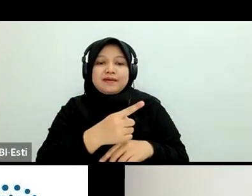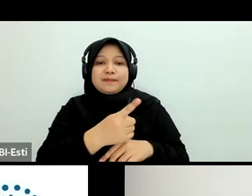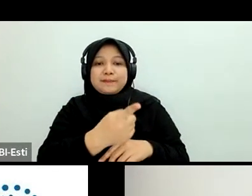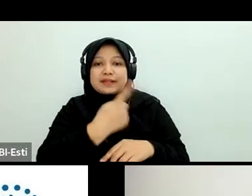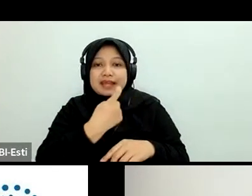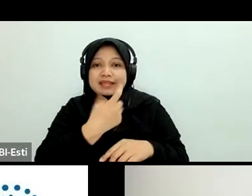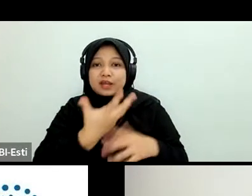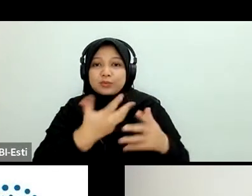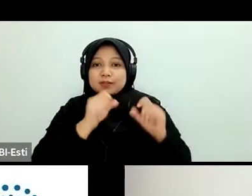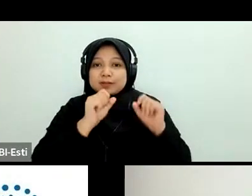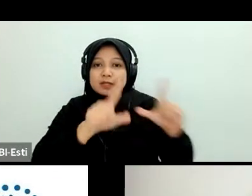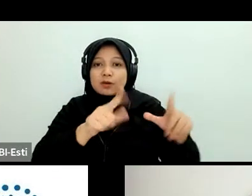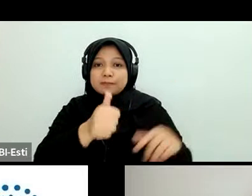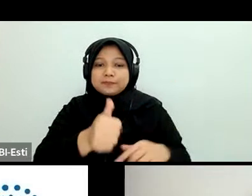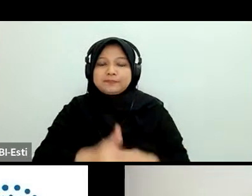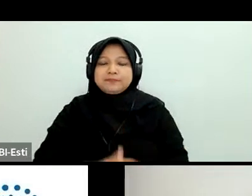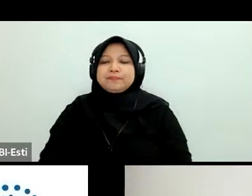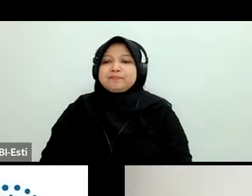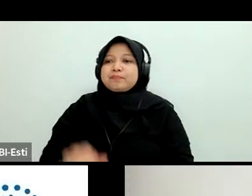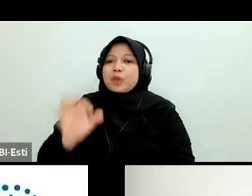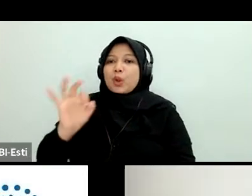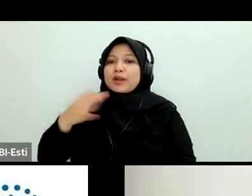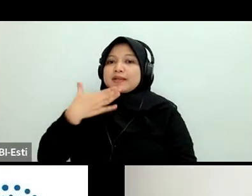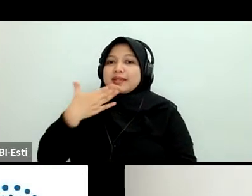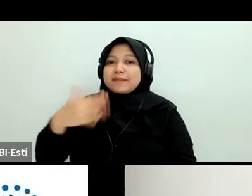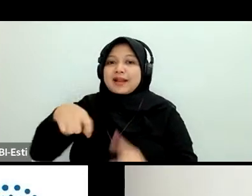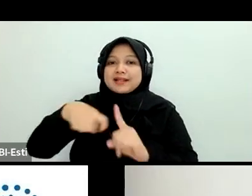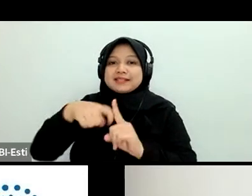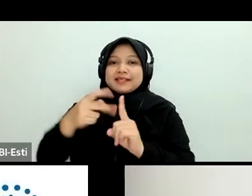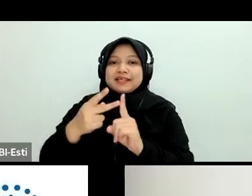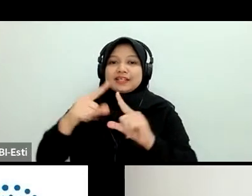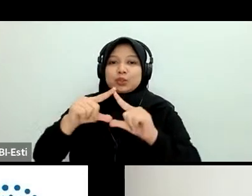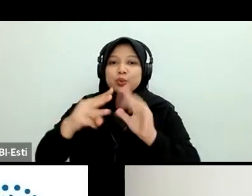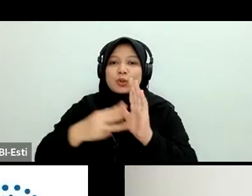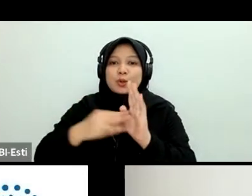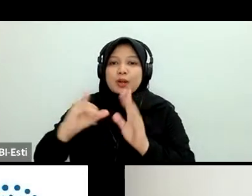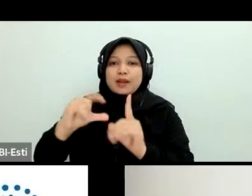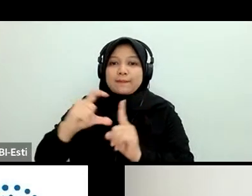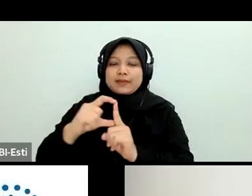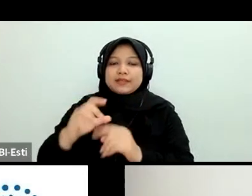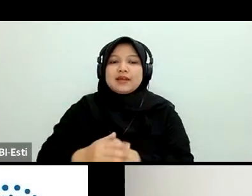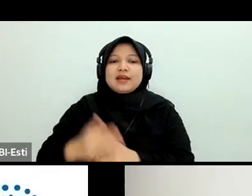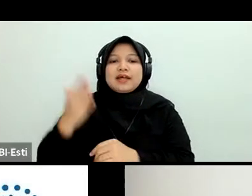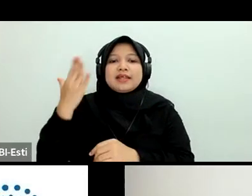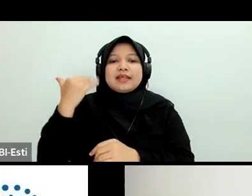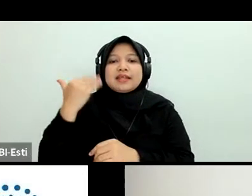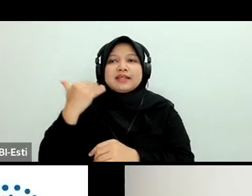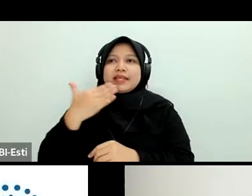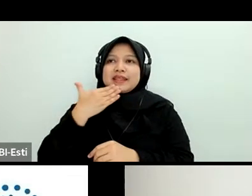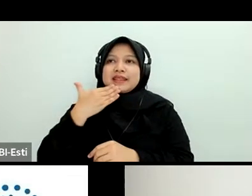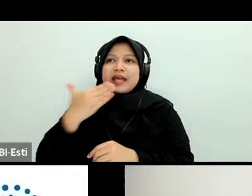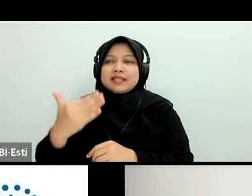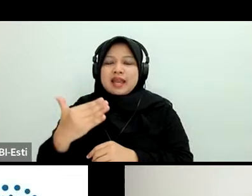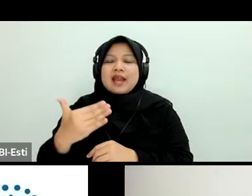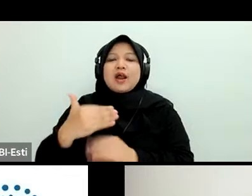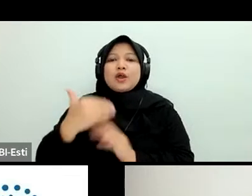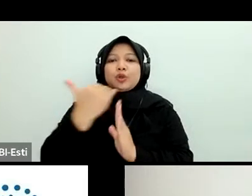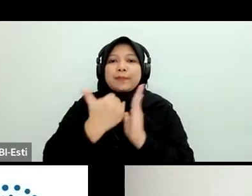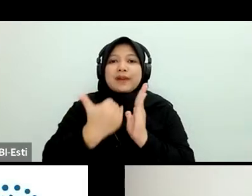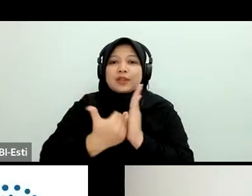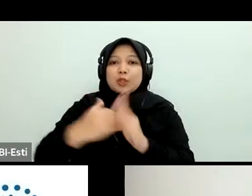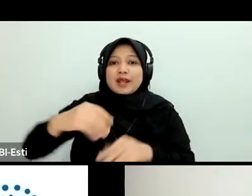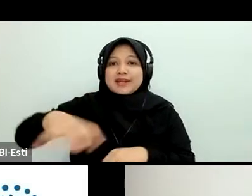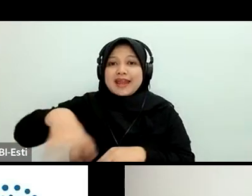terima kasih Hamid pertanyaannya Apakah Verda bisa dibuat dalam bahasa